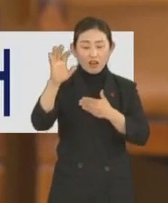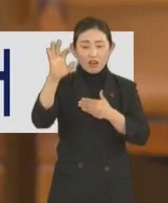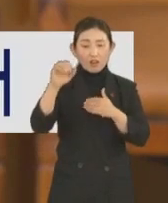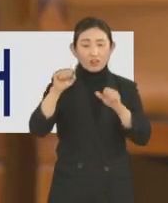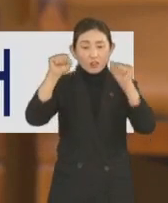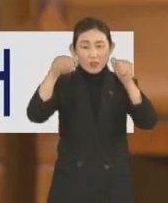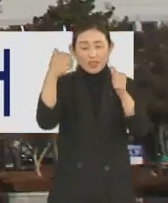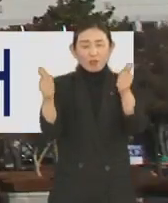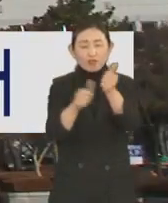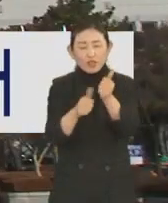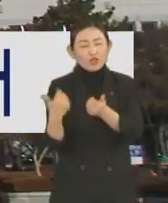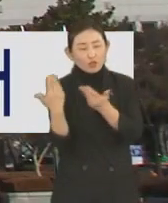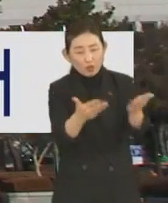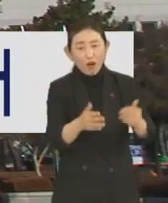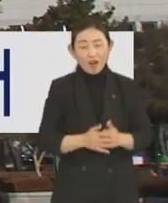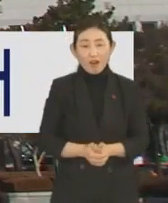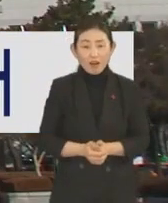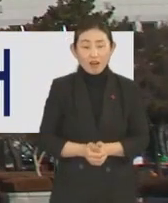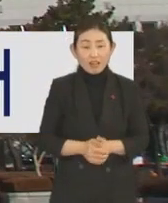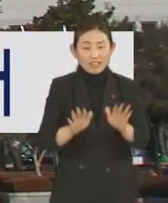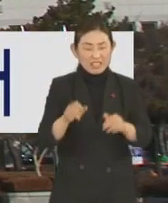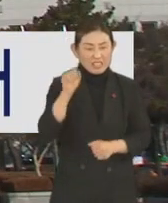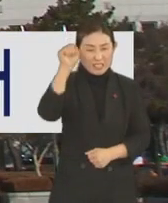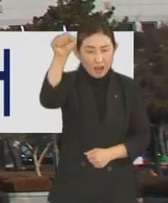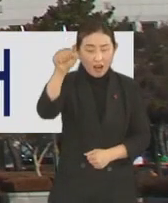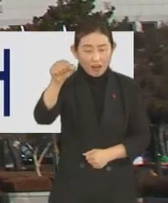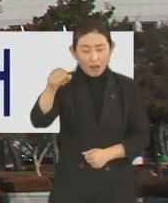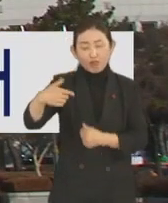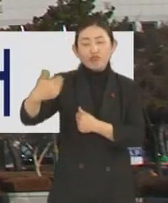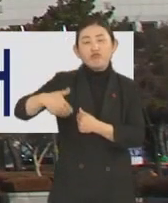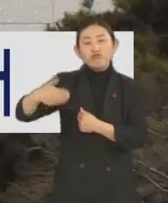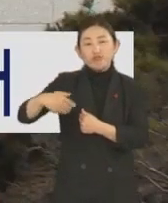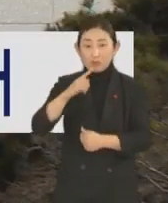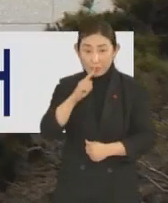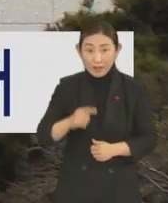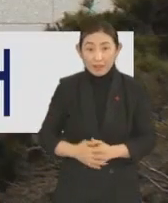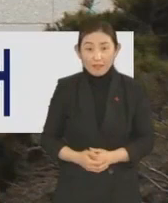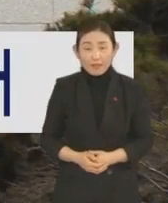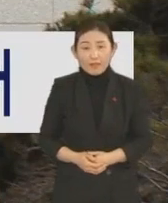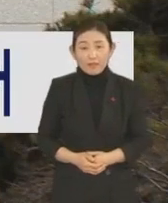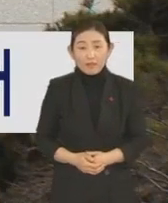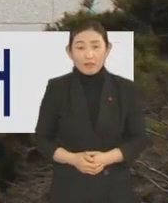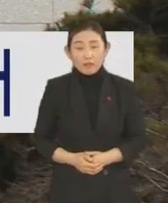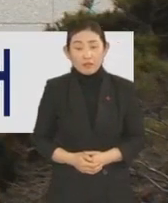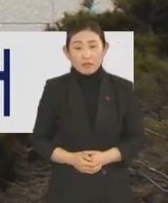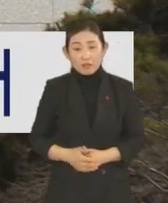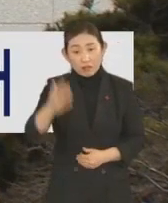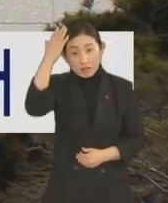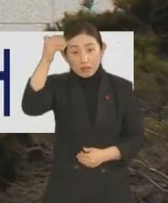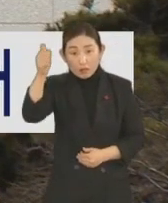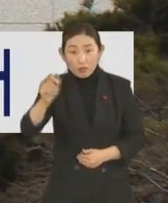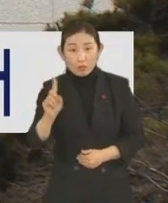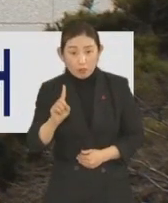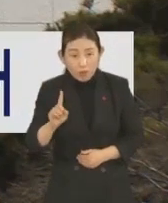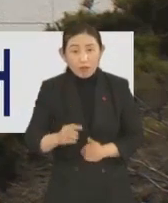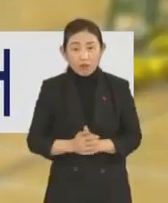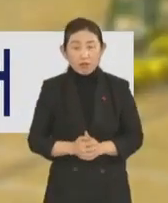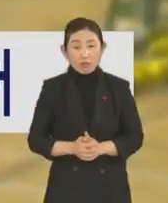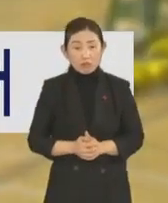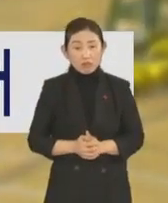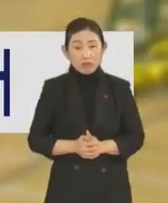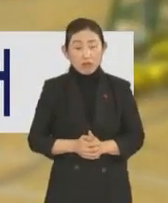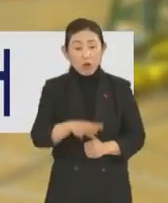조율했다며 구체육회장 선거에서 사퇴하라는 제안을 받았다고 주장했습니다 이에 대해 서철모 서구청장은